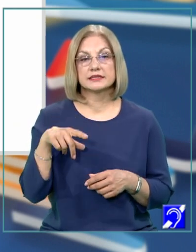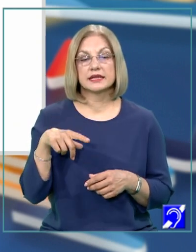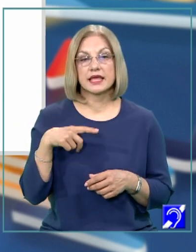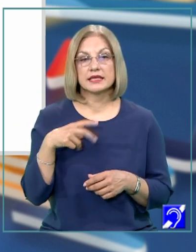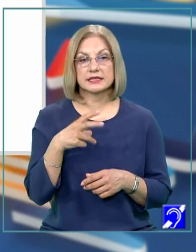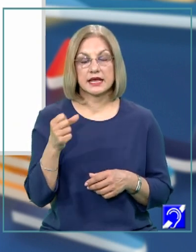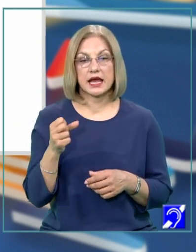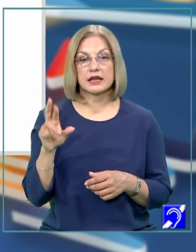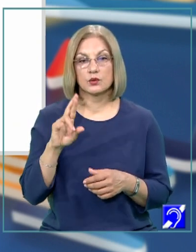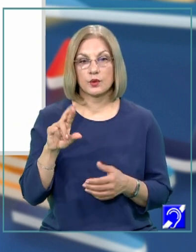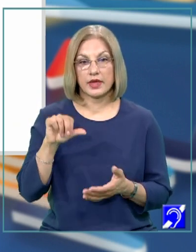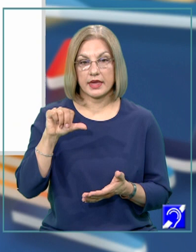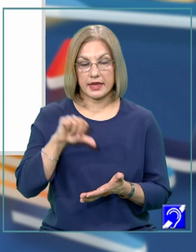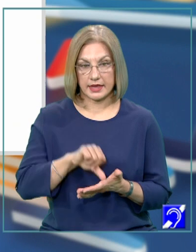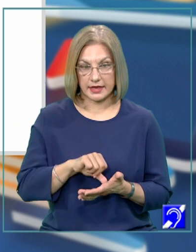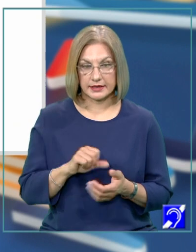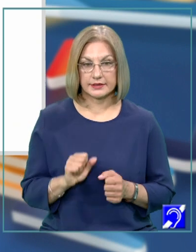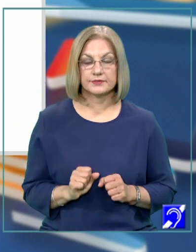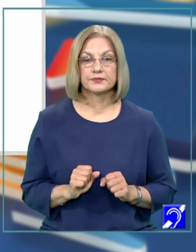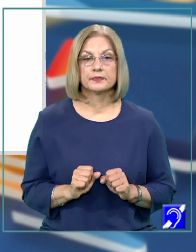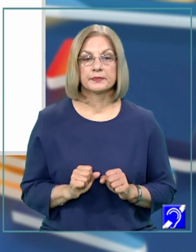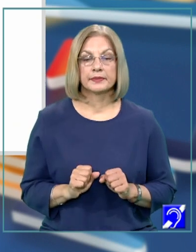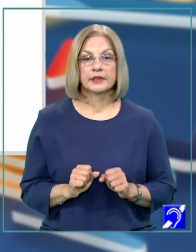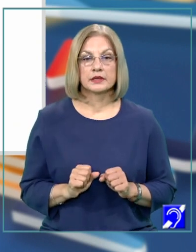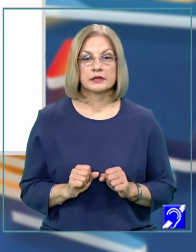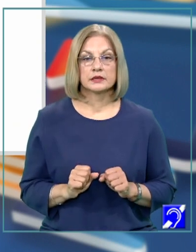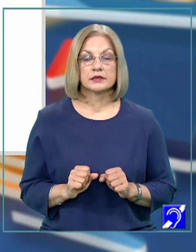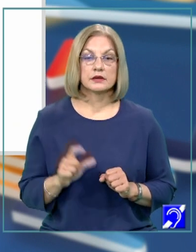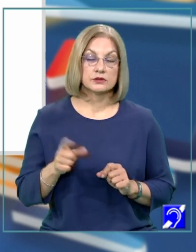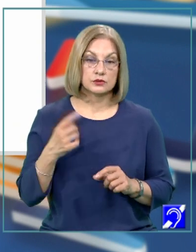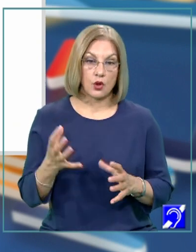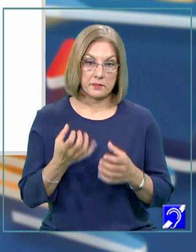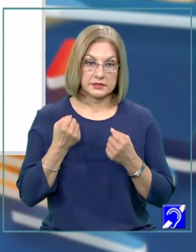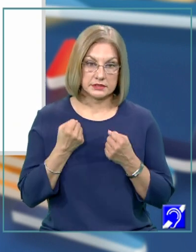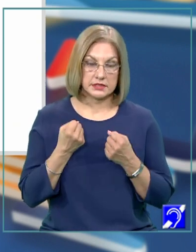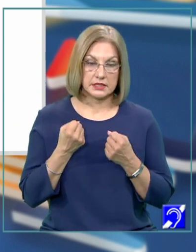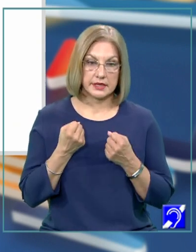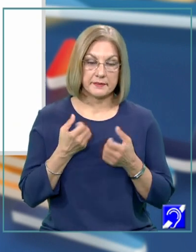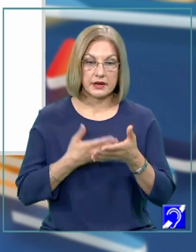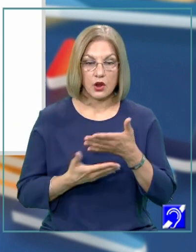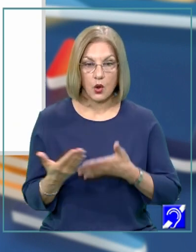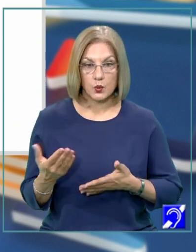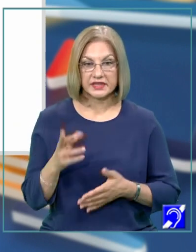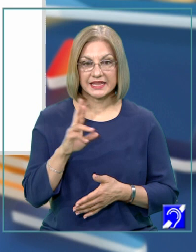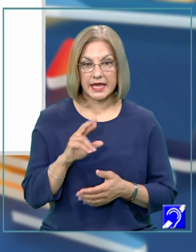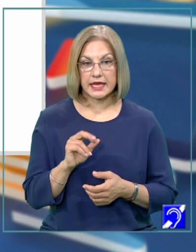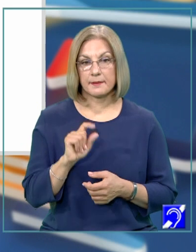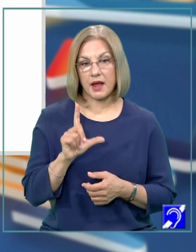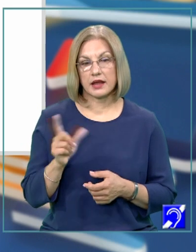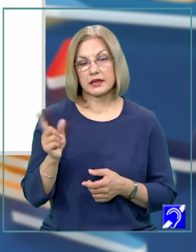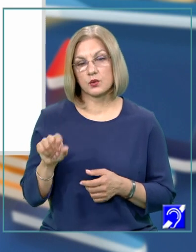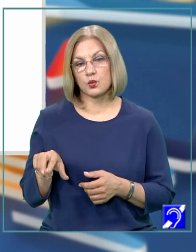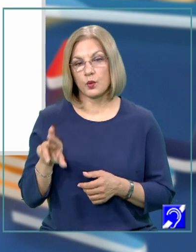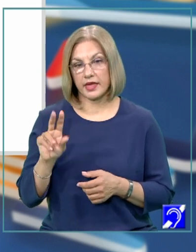este egală cu rezistența internă a sursei vom obține înlocuind aer mare cu el mic